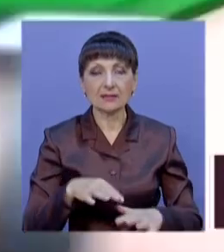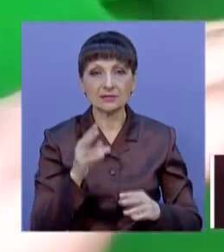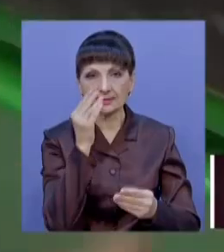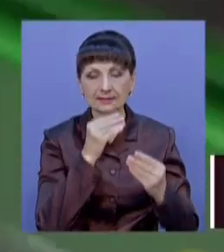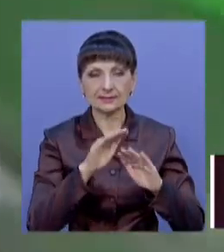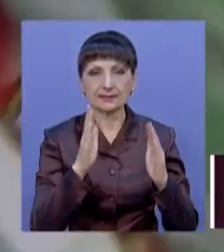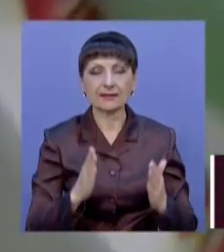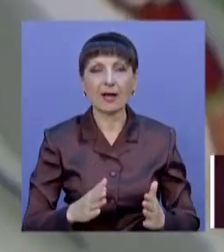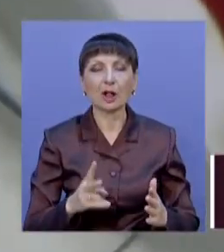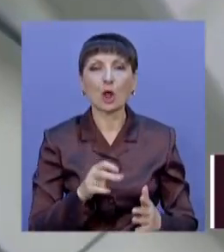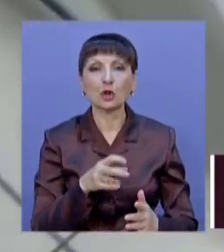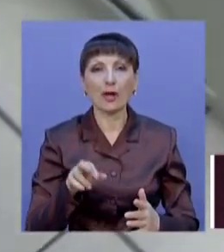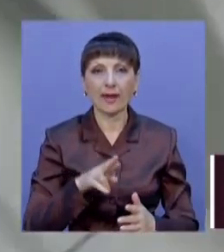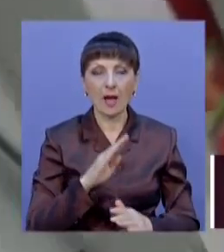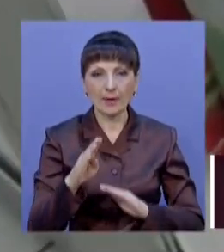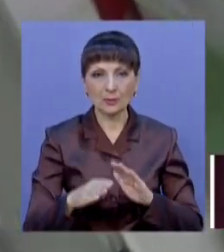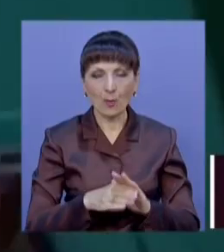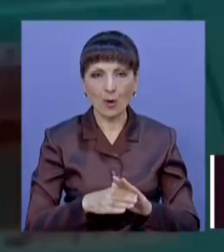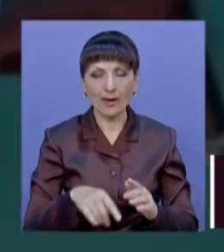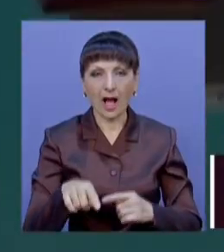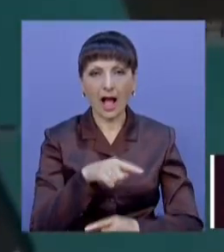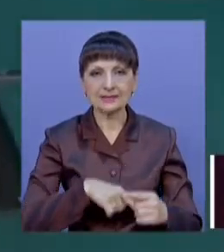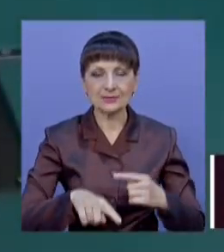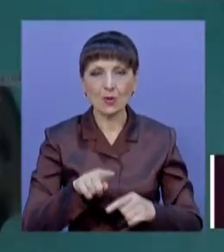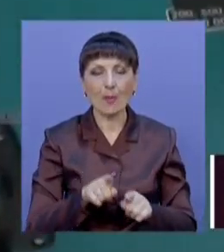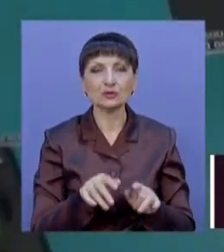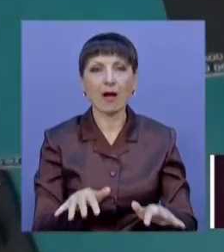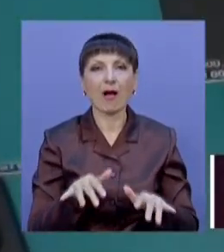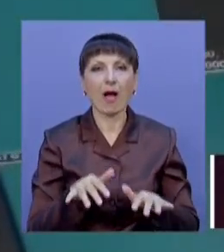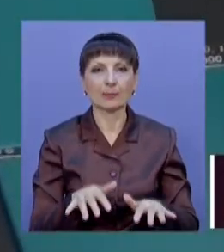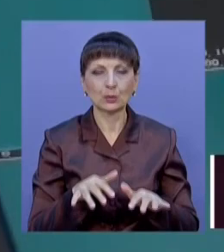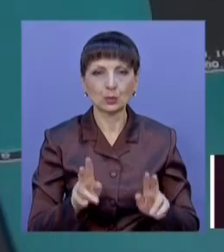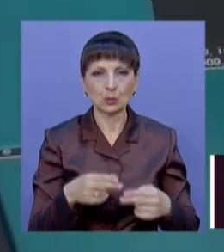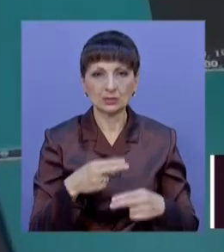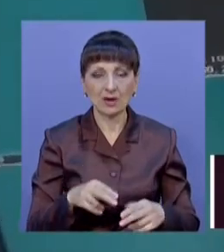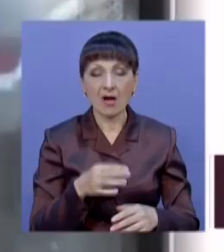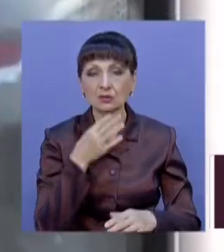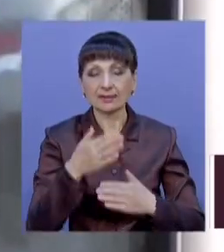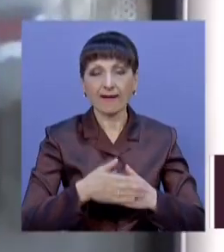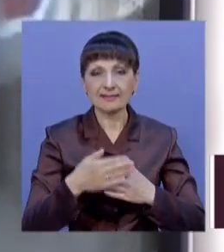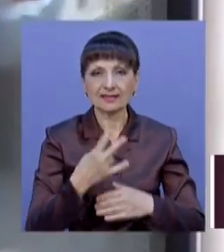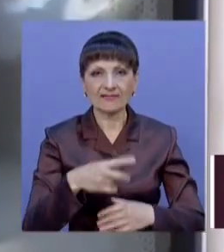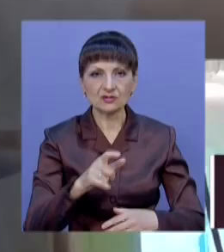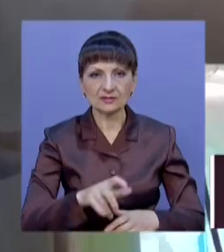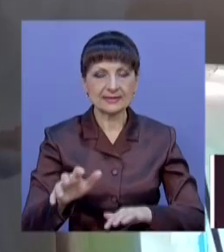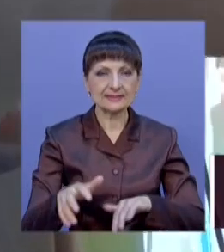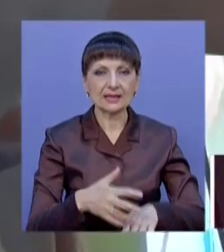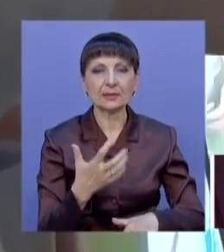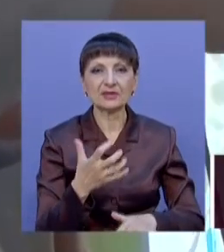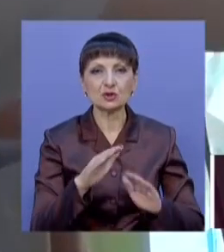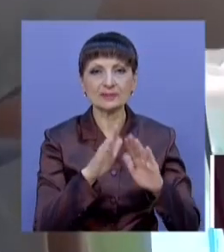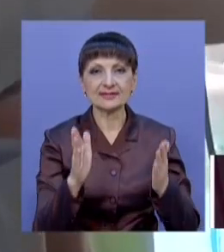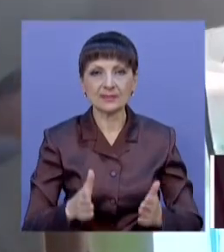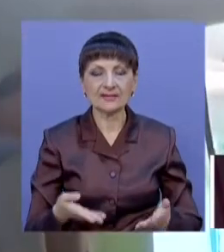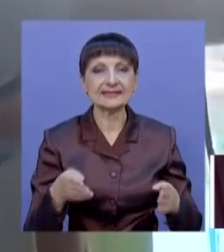лотерей нaдo подпольные онлайн казино под компьютерные клубы к ответственности привлечены свыше 20 человек изъято 500 терминалов